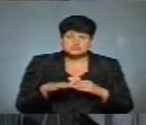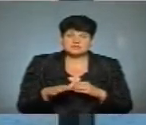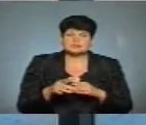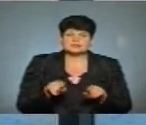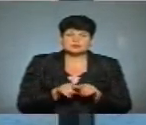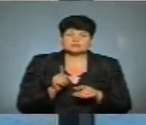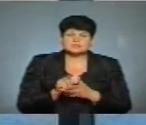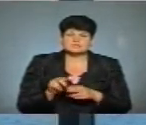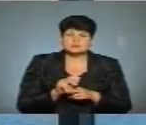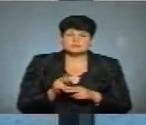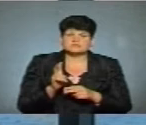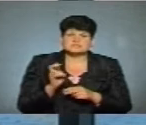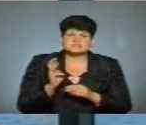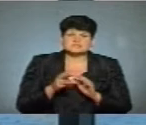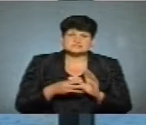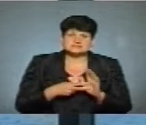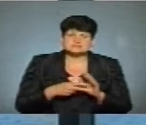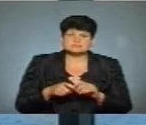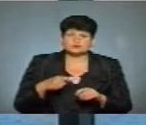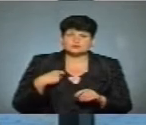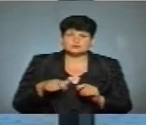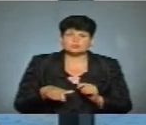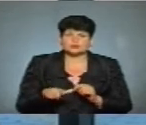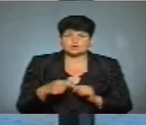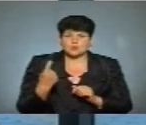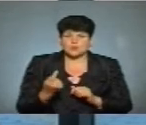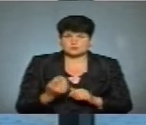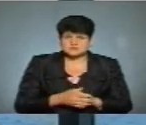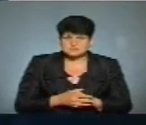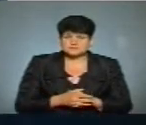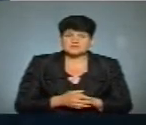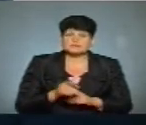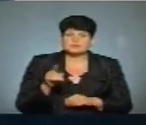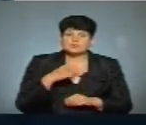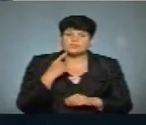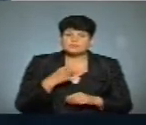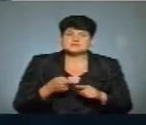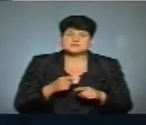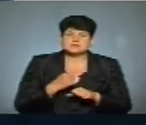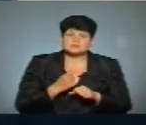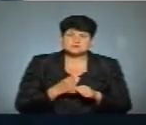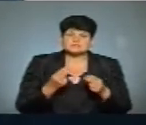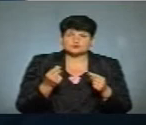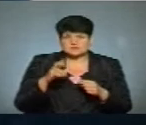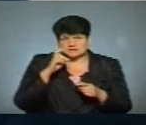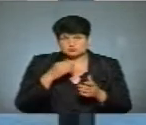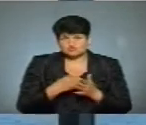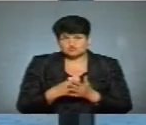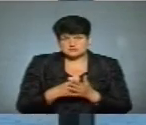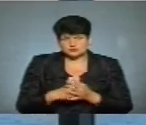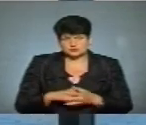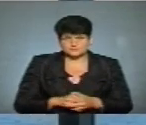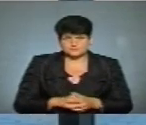мають відремонтувати 237 кілометрів доріг області, каже Володимир Труш. За його словами, це роблять за кошти з держбюджету.